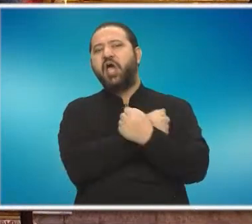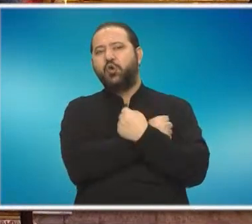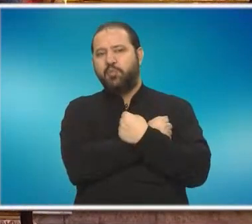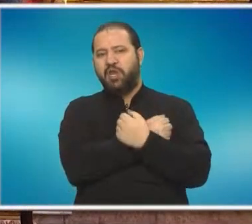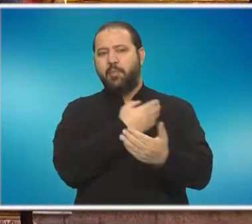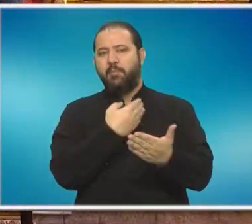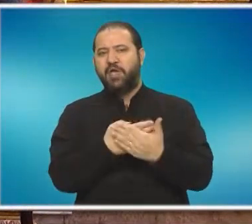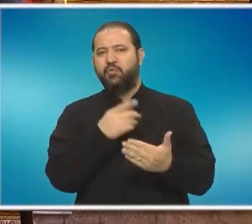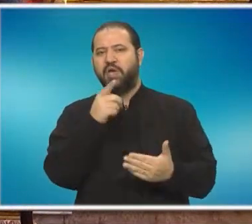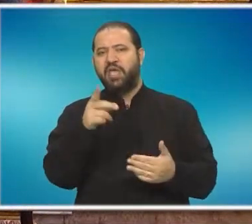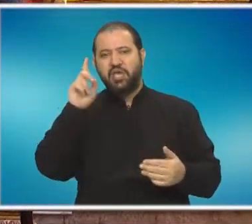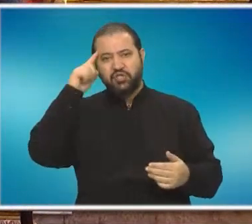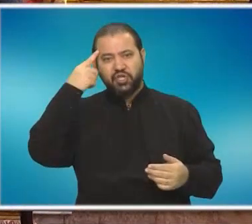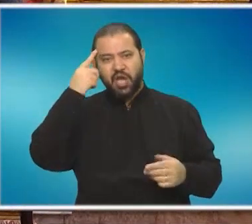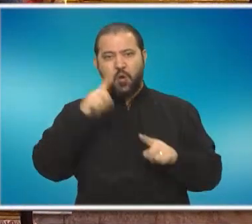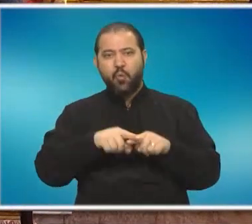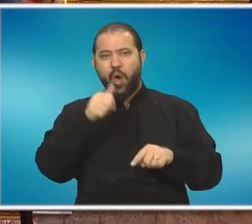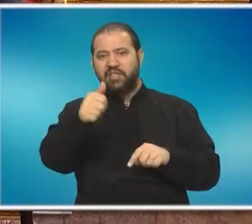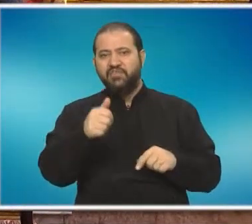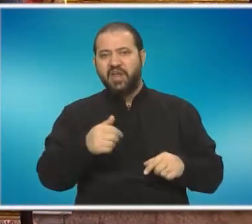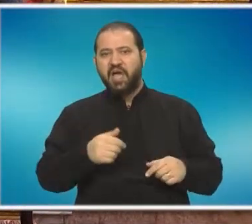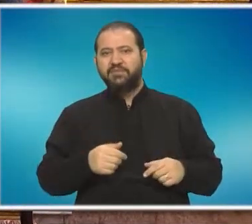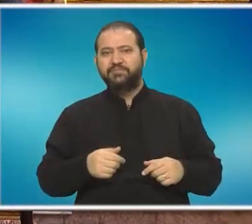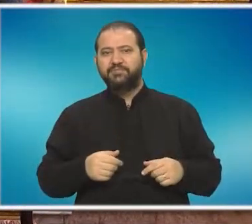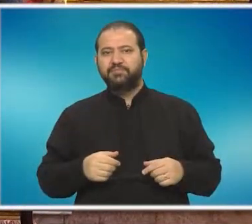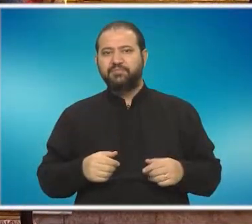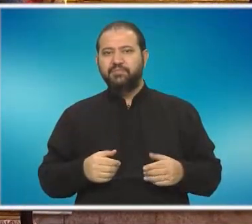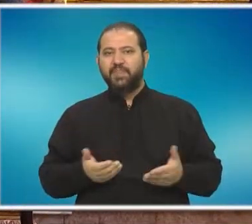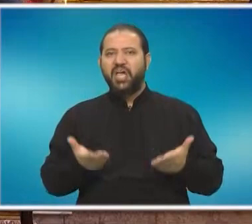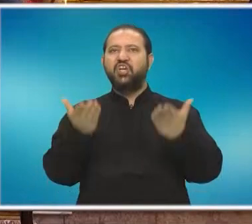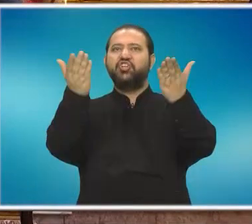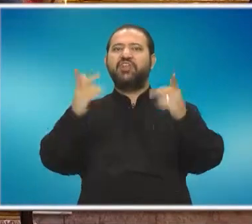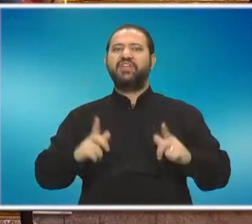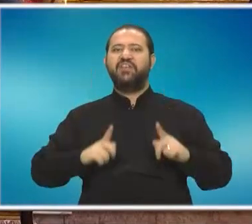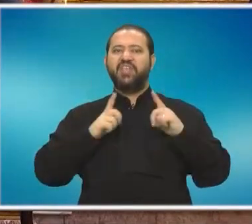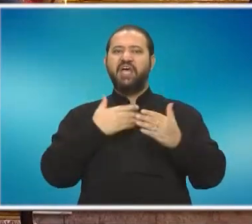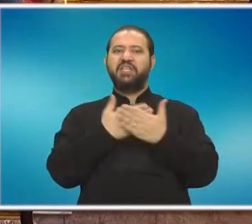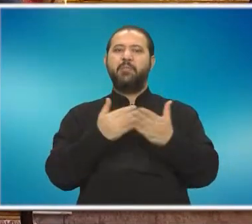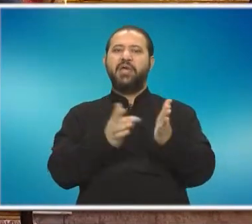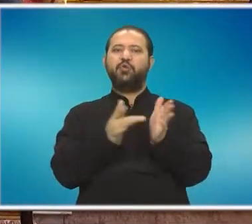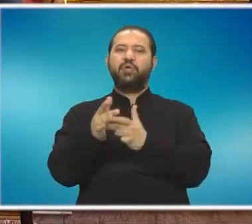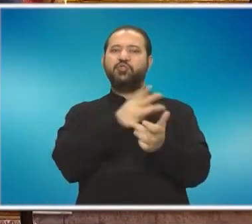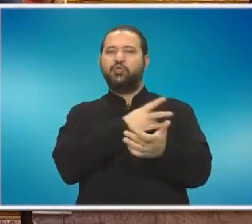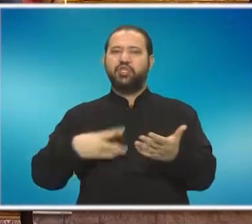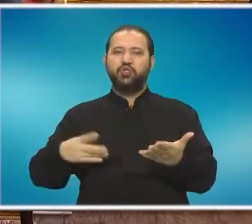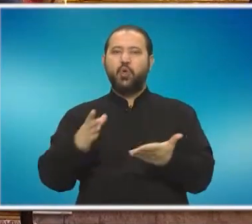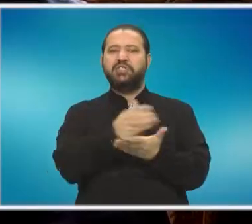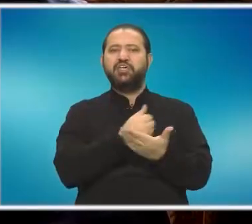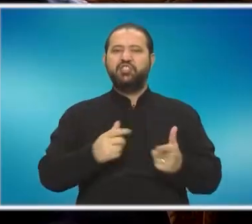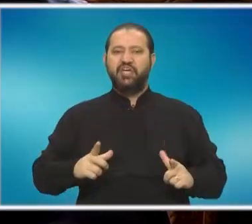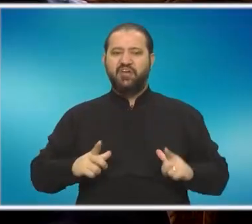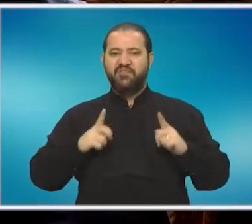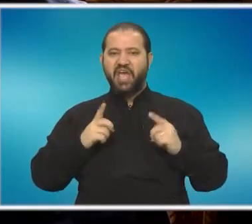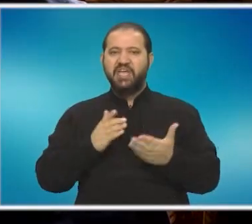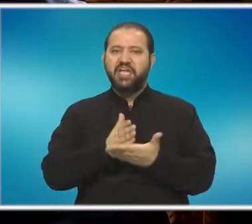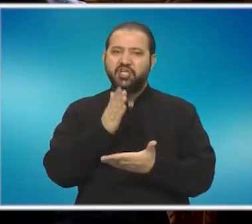că ei știau cu adevărat că jertfindu-se lui Hristos își câștigă viața cea veșnică și împreună șederea cu El